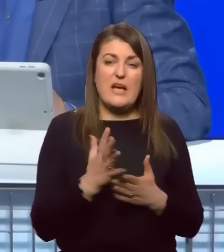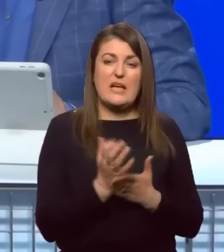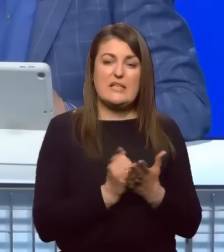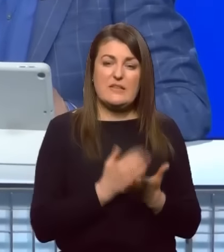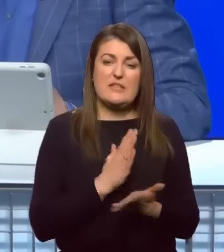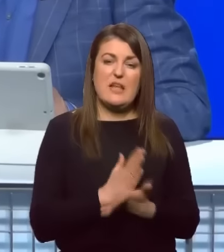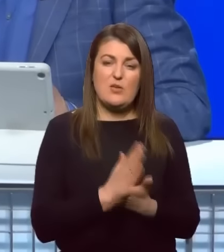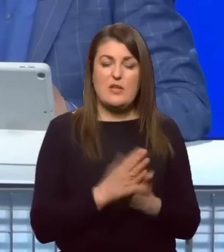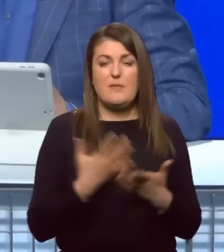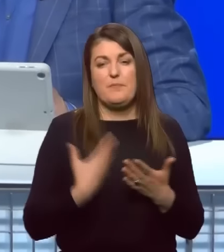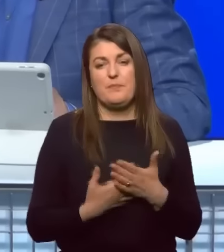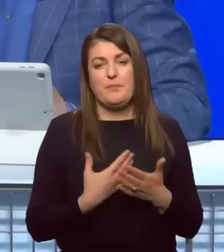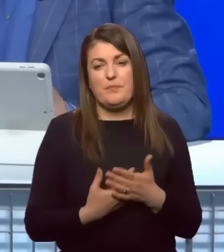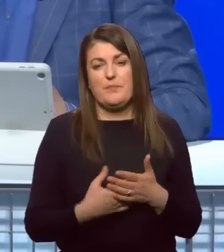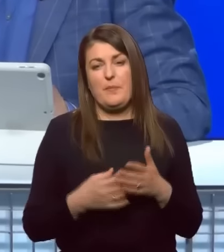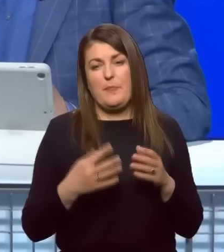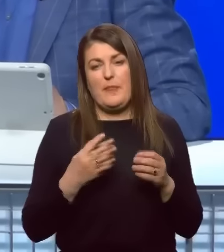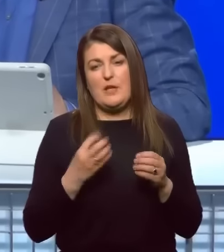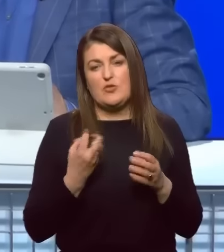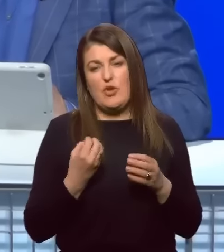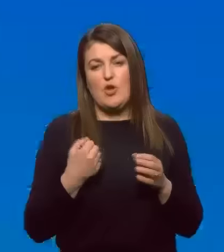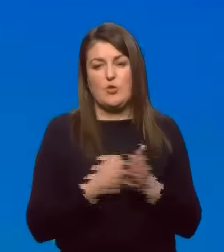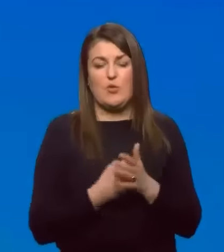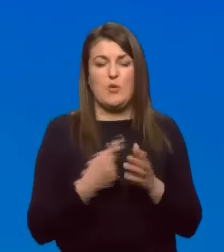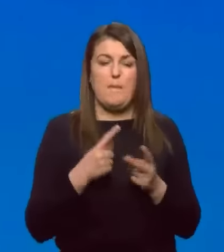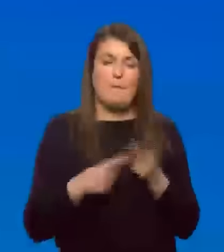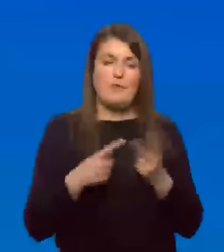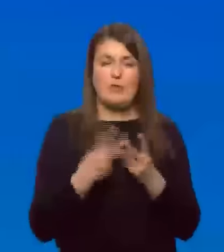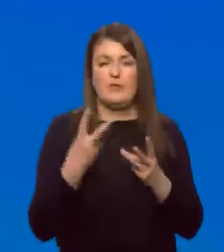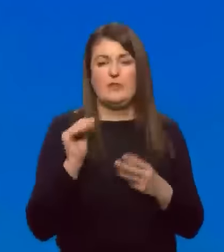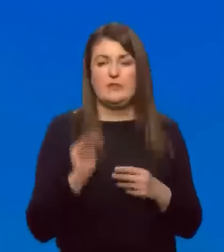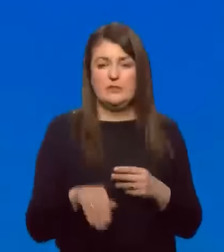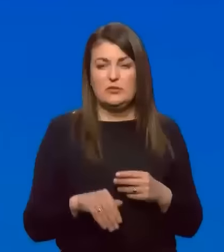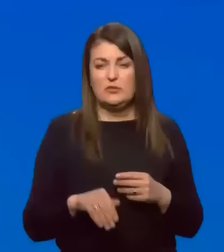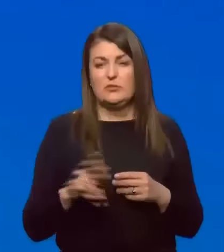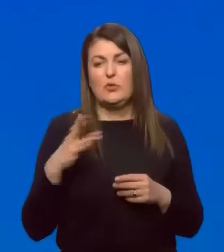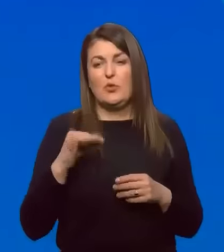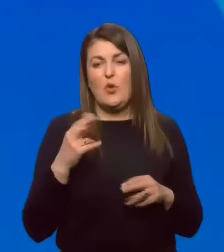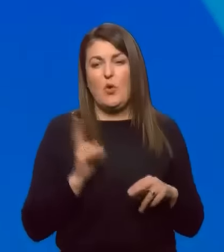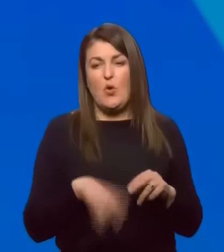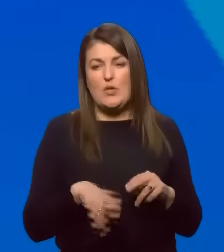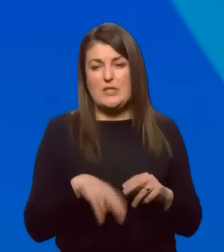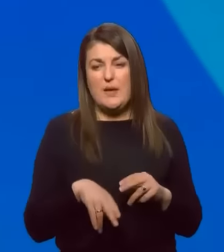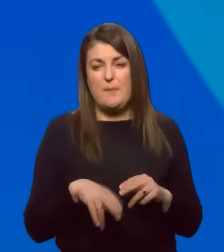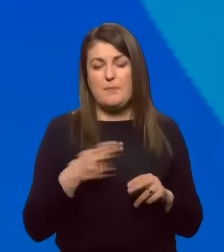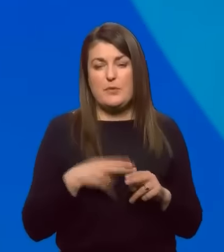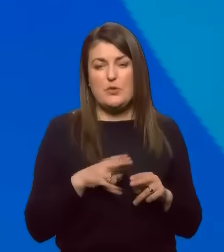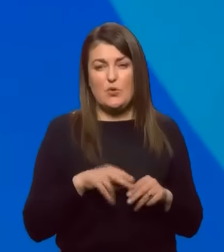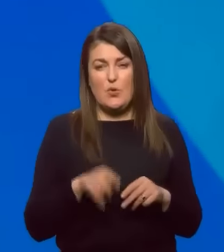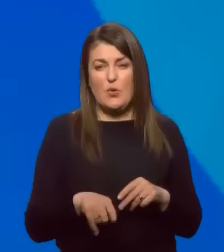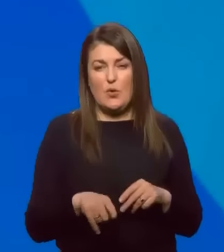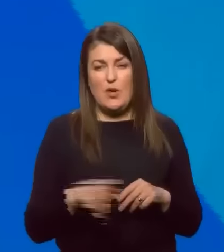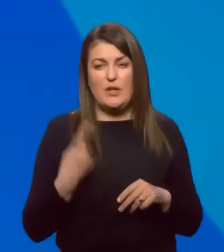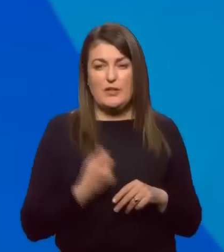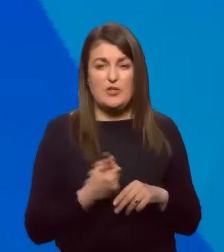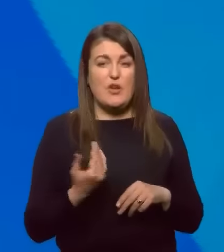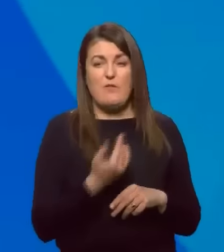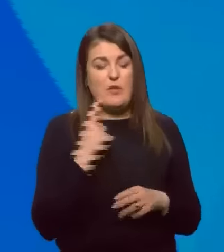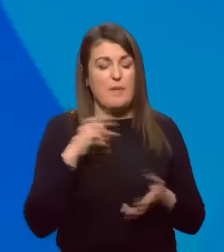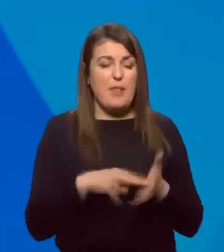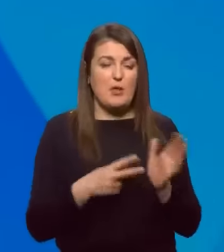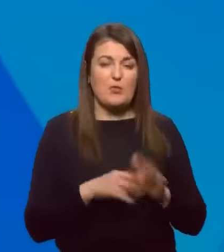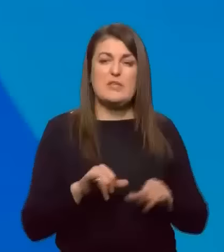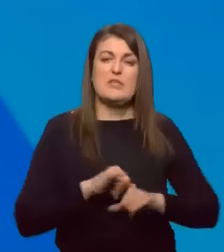резерві знаходиться десь ще до 1,5-2 тисячі. До кінця цього тижня вони